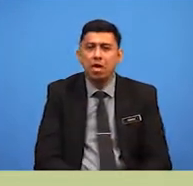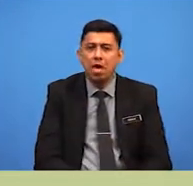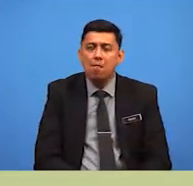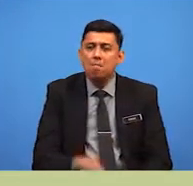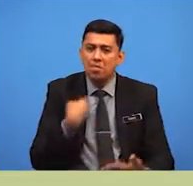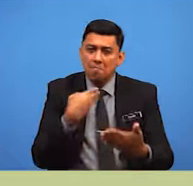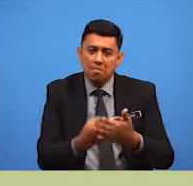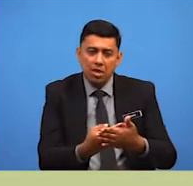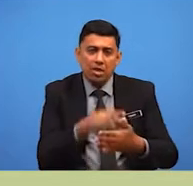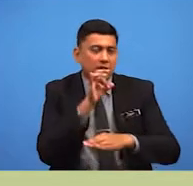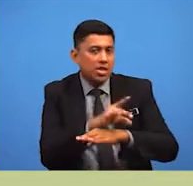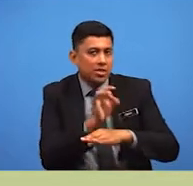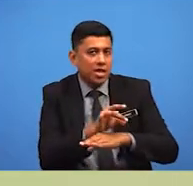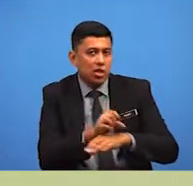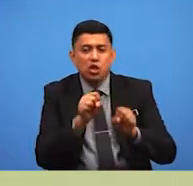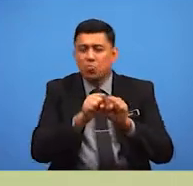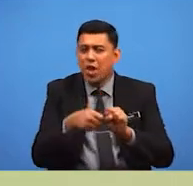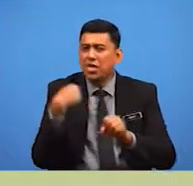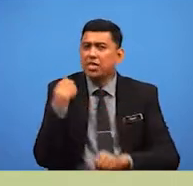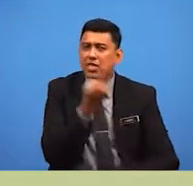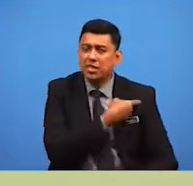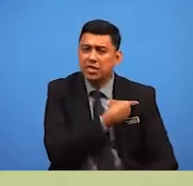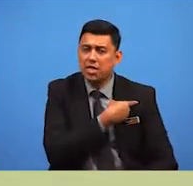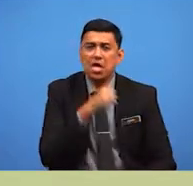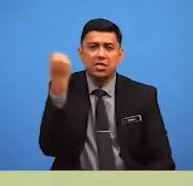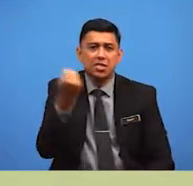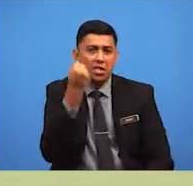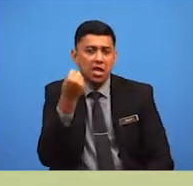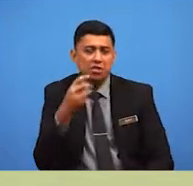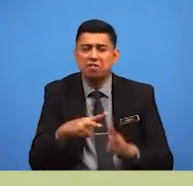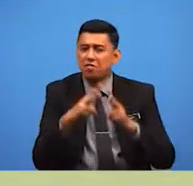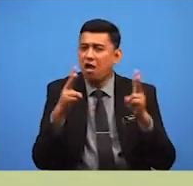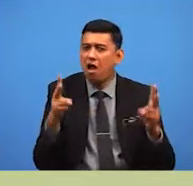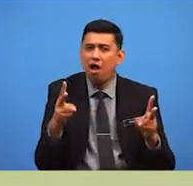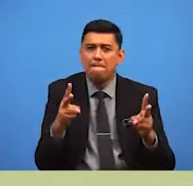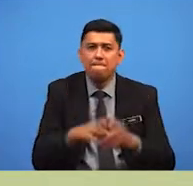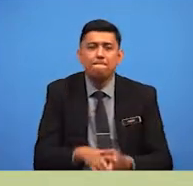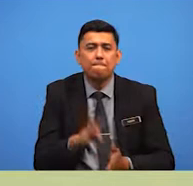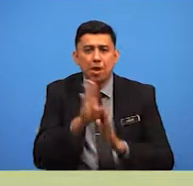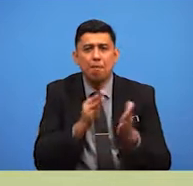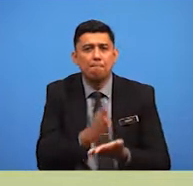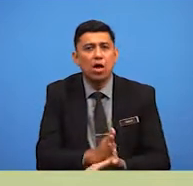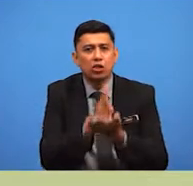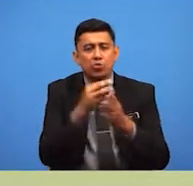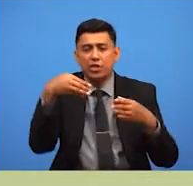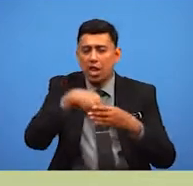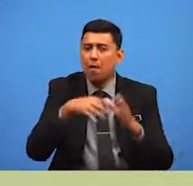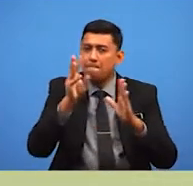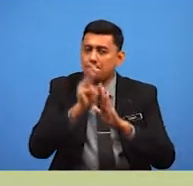nasihat supaya kita sentiasa saling membantu dalam melakukan sesuatu